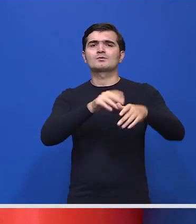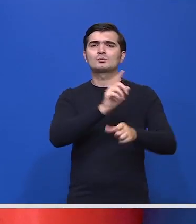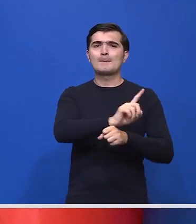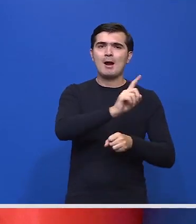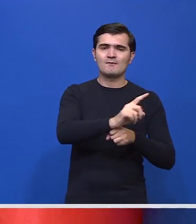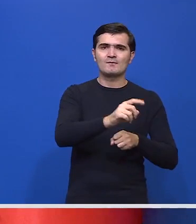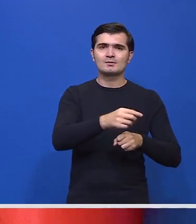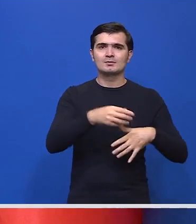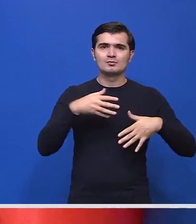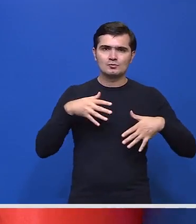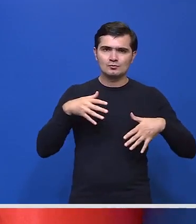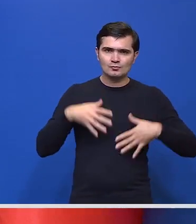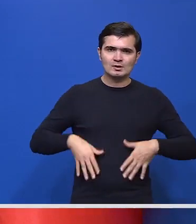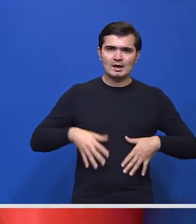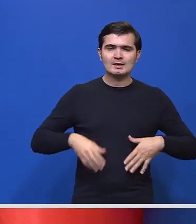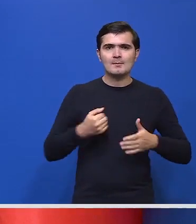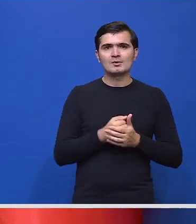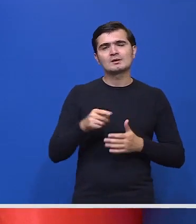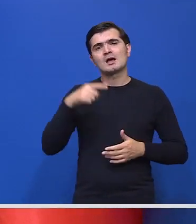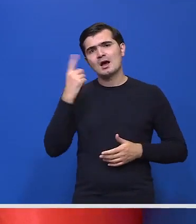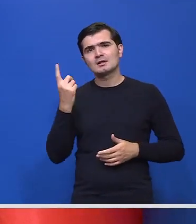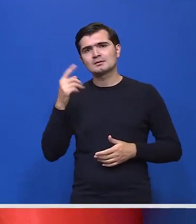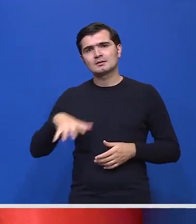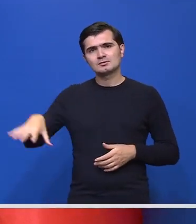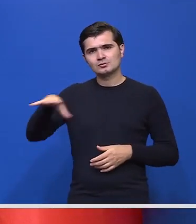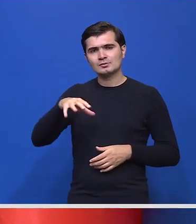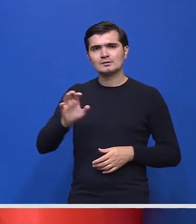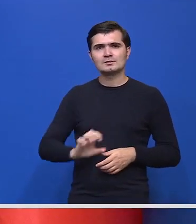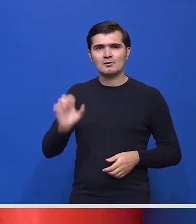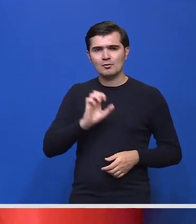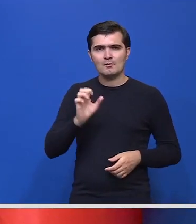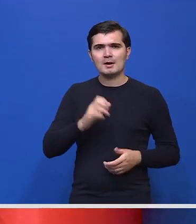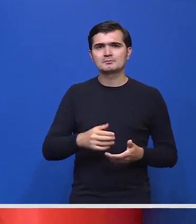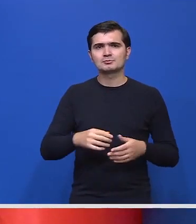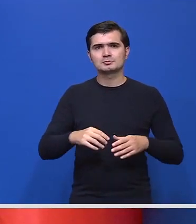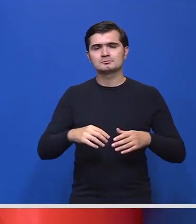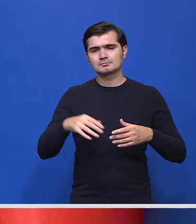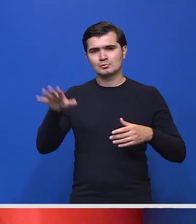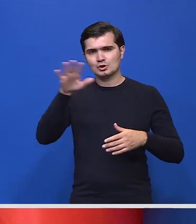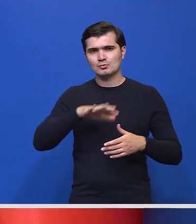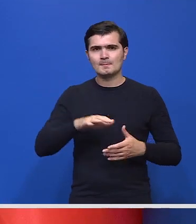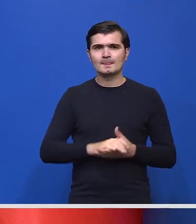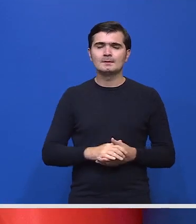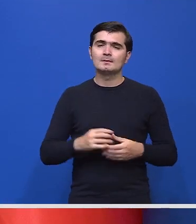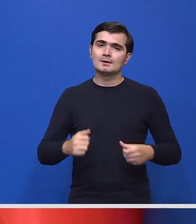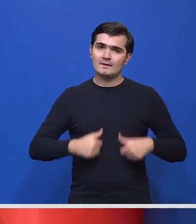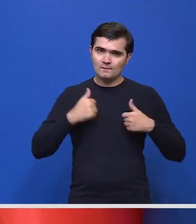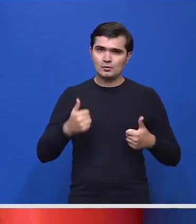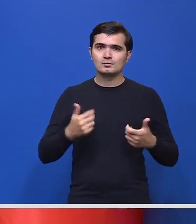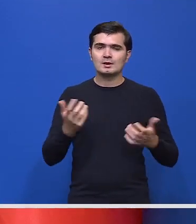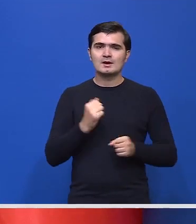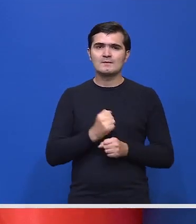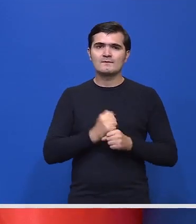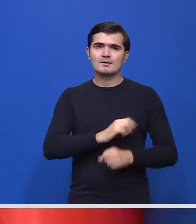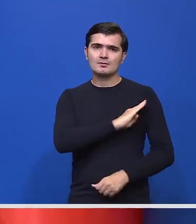Ucraina către alte zone din Europa și din lume. Sigur, eforturile pe care